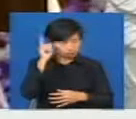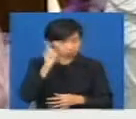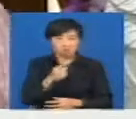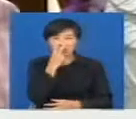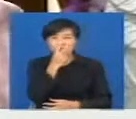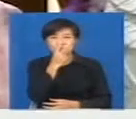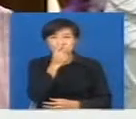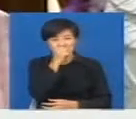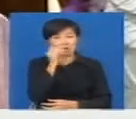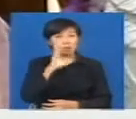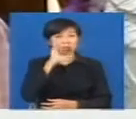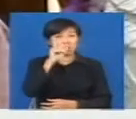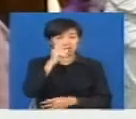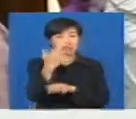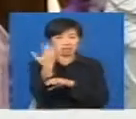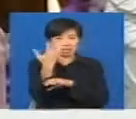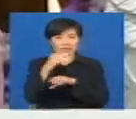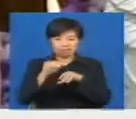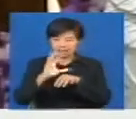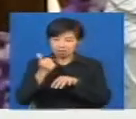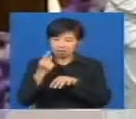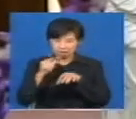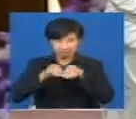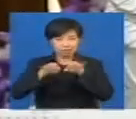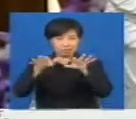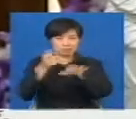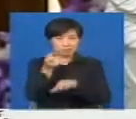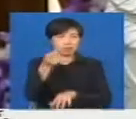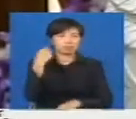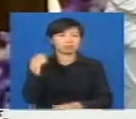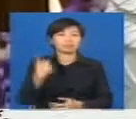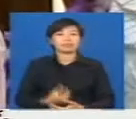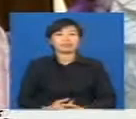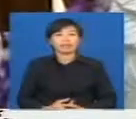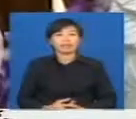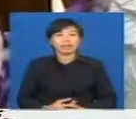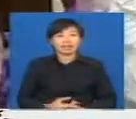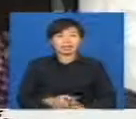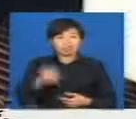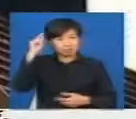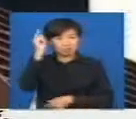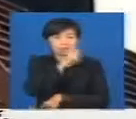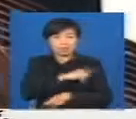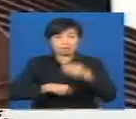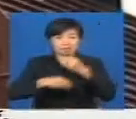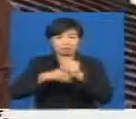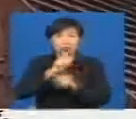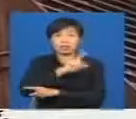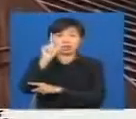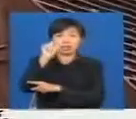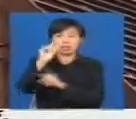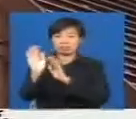ต้องดู นะครับวันพรุ่งนี้ถ่ายทอด อีกเรื่องที่ถ่ายทอดสดนะที่ต้องเรียนไว้ก็คือเรื่องของวันที่20ตอนเช้านะครับผู้นำมา